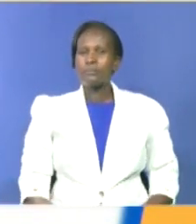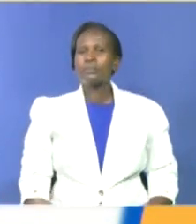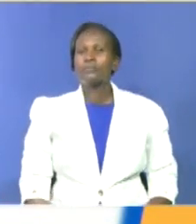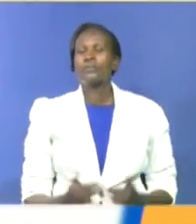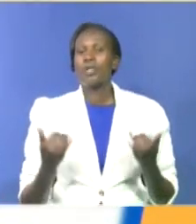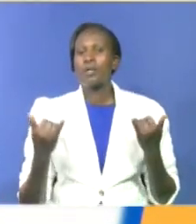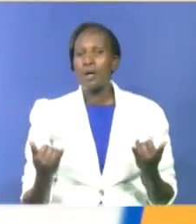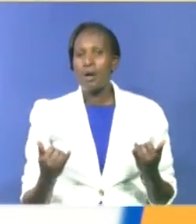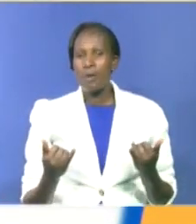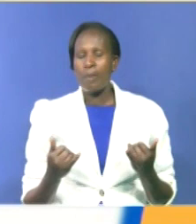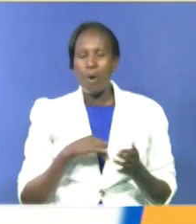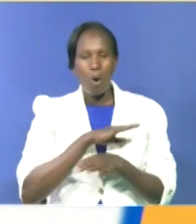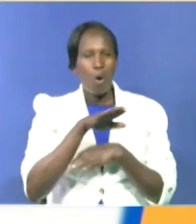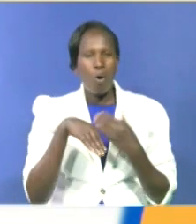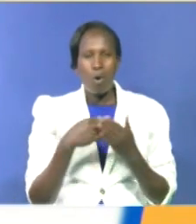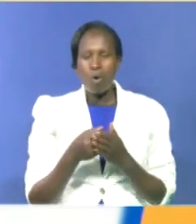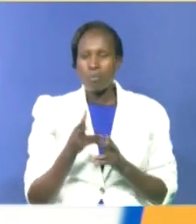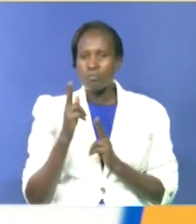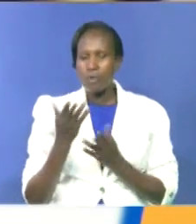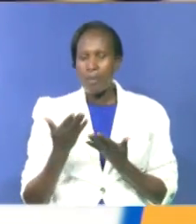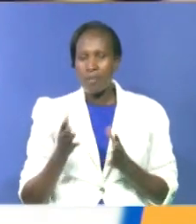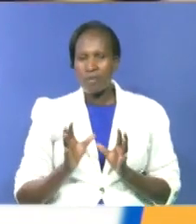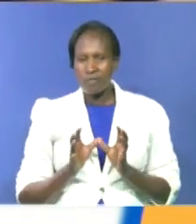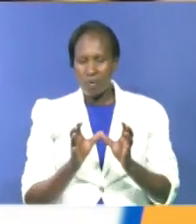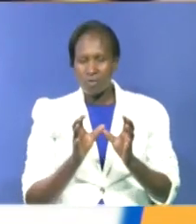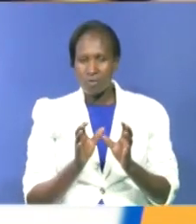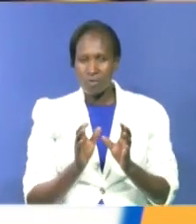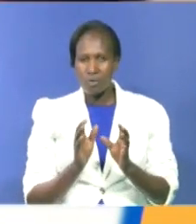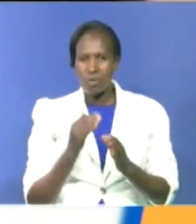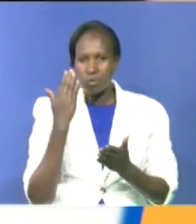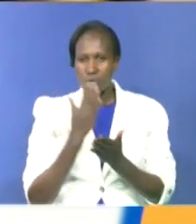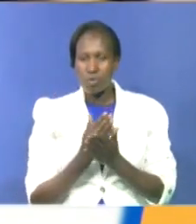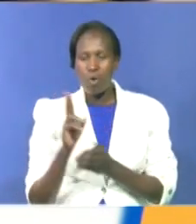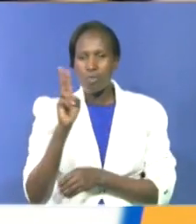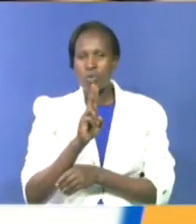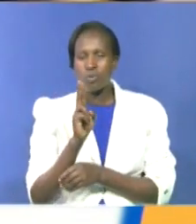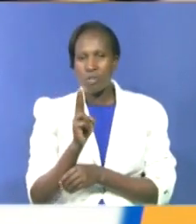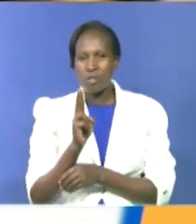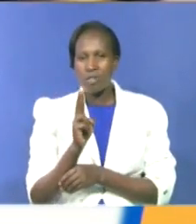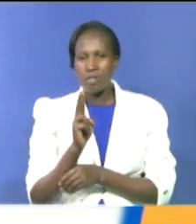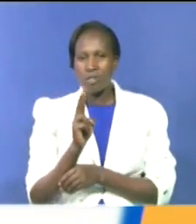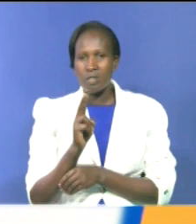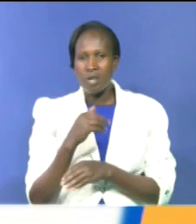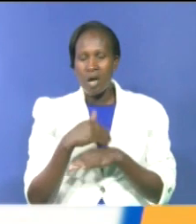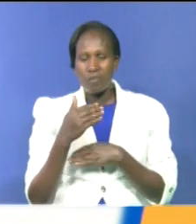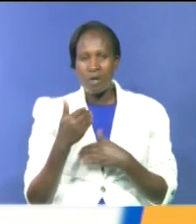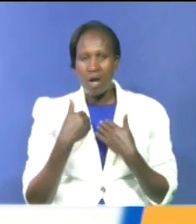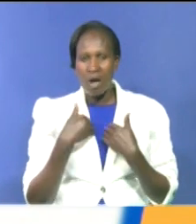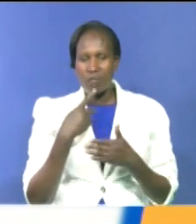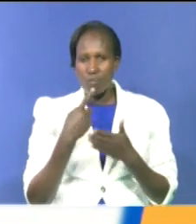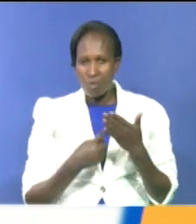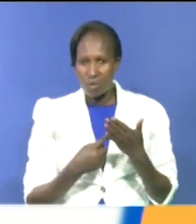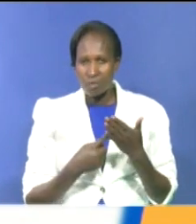Sasa wamiliki wote wa silaha nchini huenda wakalazimika kusitisha matumizi ya silaha hizo. Hii ni licha ya kuwa na kibali cha